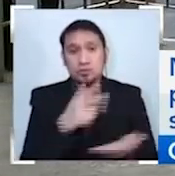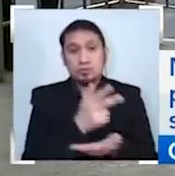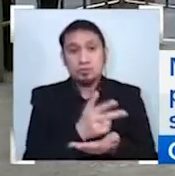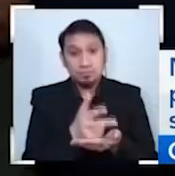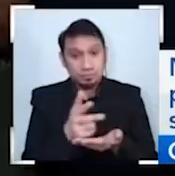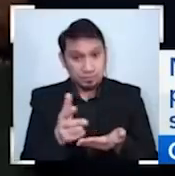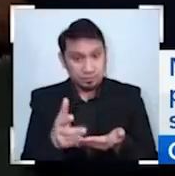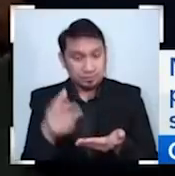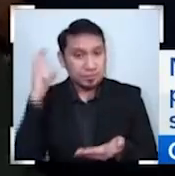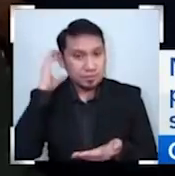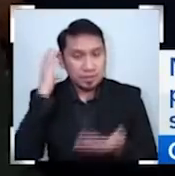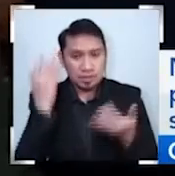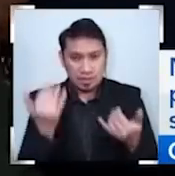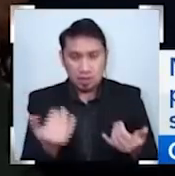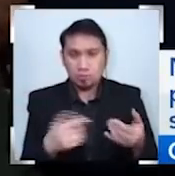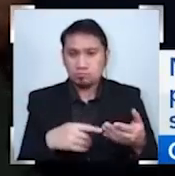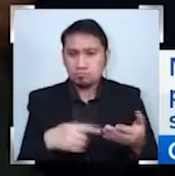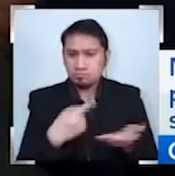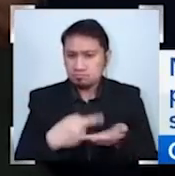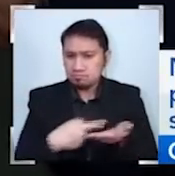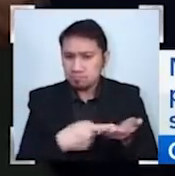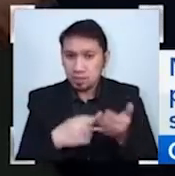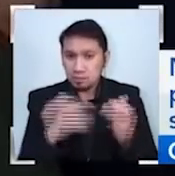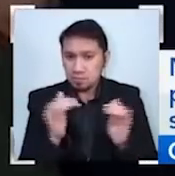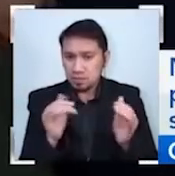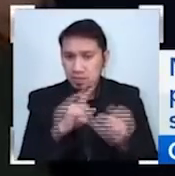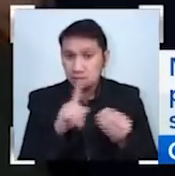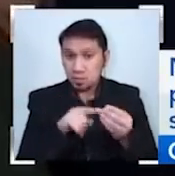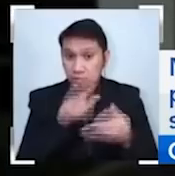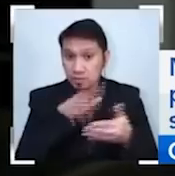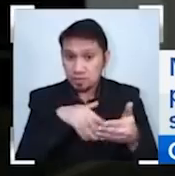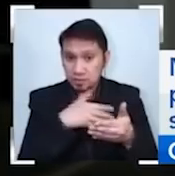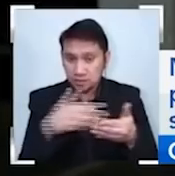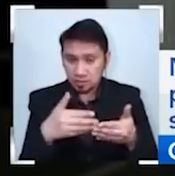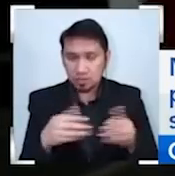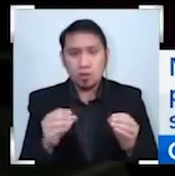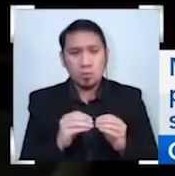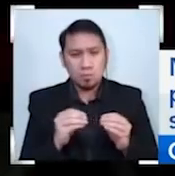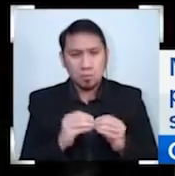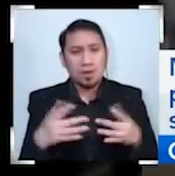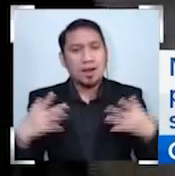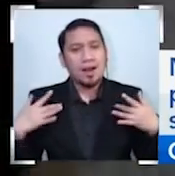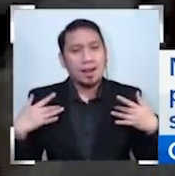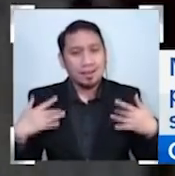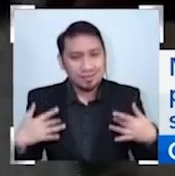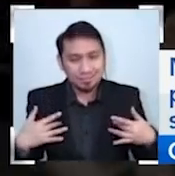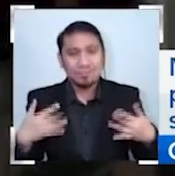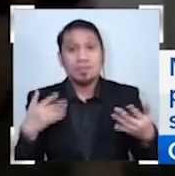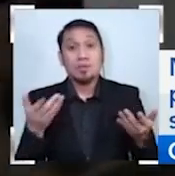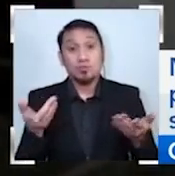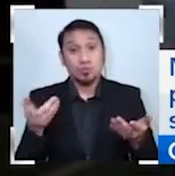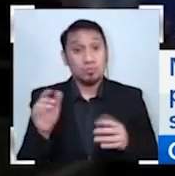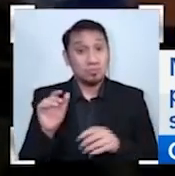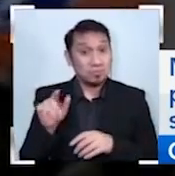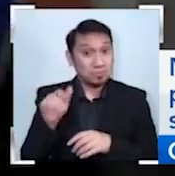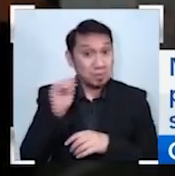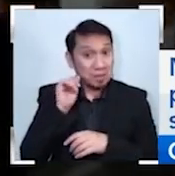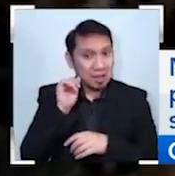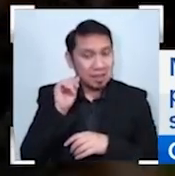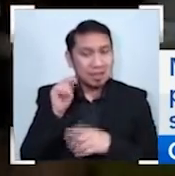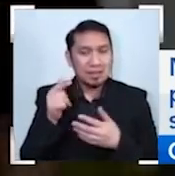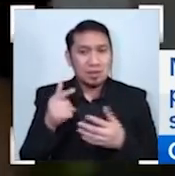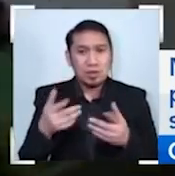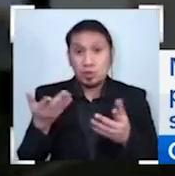biyahe. Malaking ginhawa ito kung sakali para kay Melvin Montes na mula sa trabaho sa Laguna ay uuwi pa sa